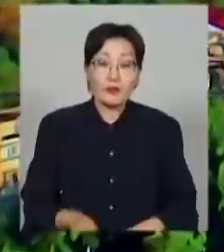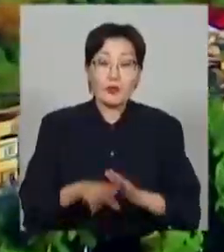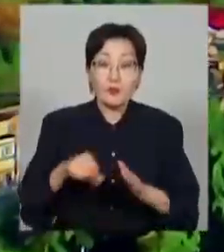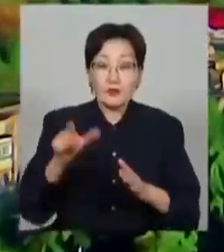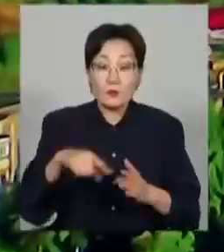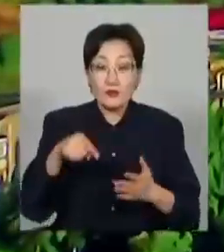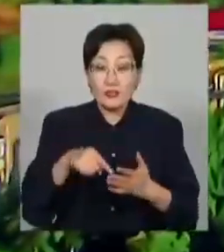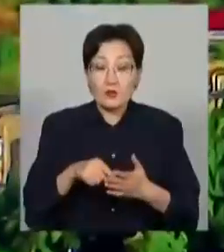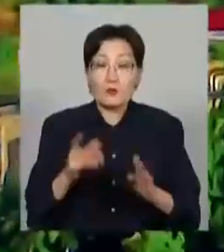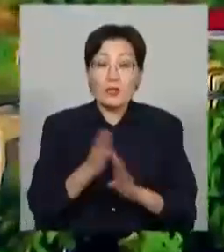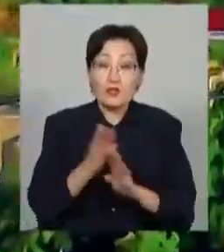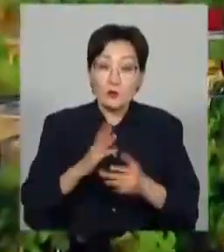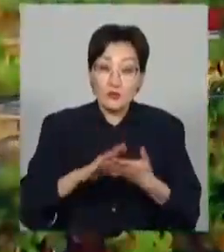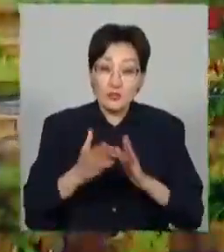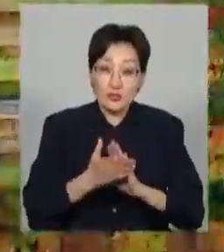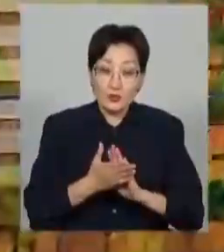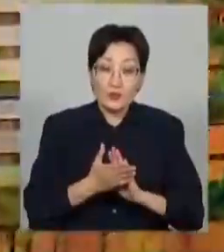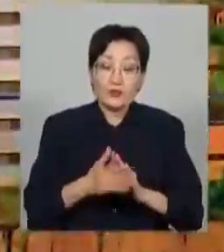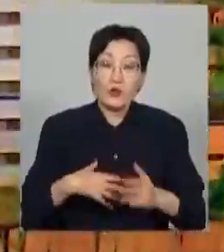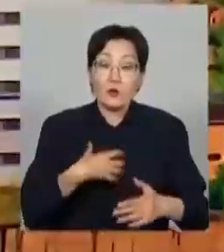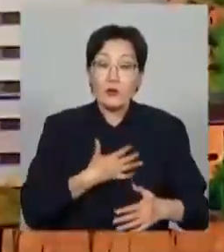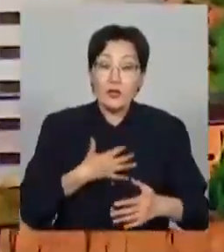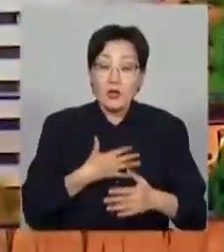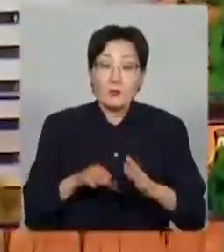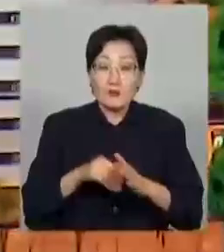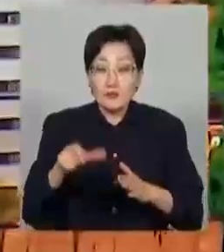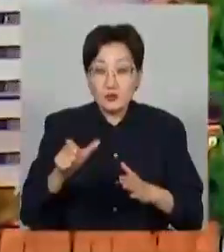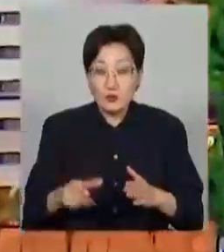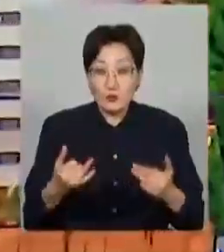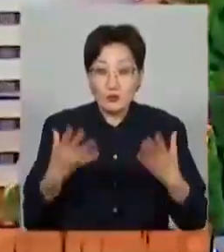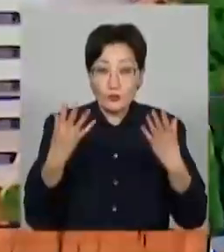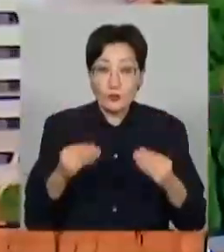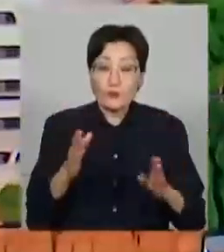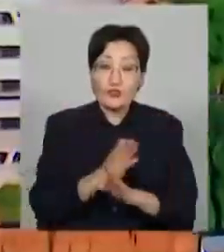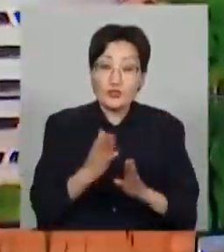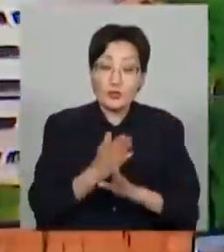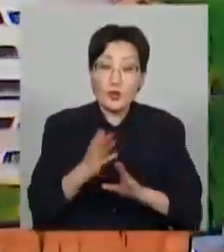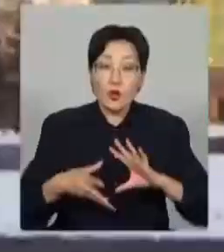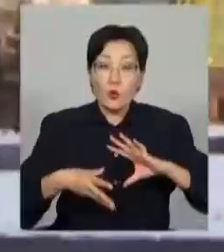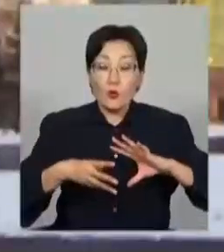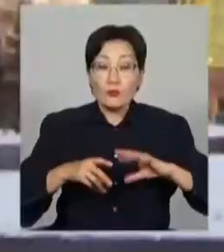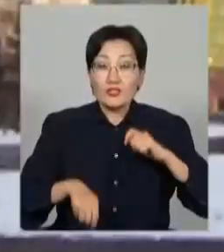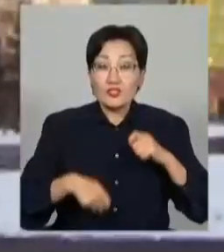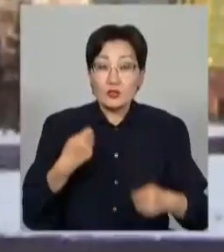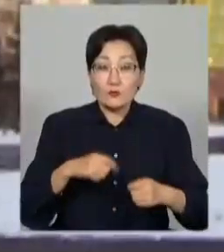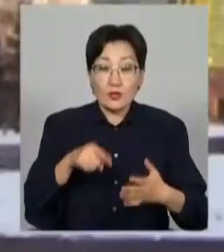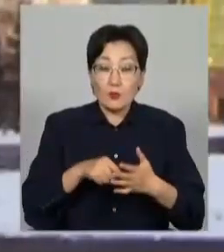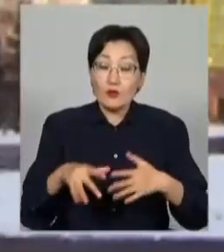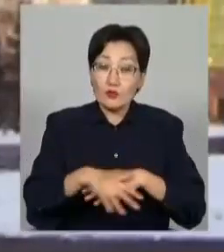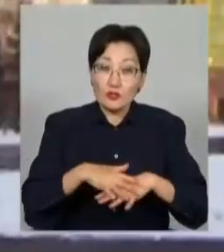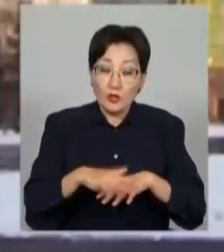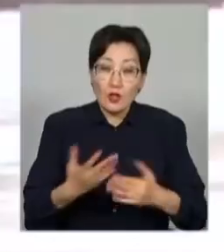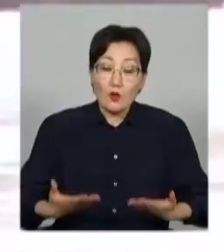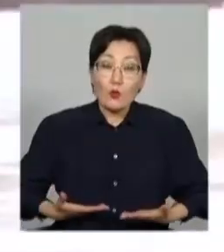Депутаттар қалалардың экологиялық жағдайына алаңдап отыр. Сенатор Әбдәлі Нұралиев бүгінде қоршаған ортаға келтіріліп жатқан зардаптар қала тұрғындарының